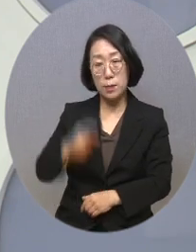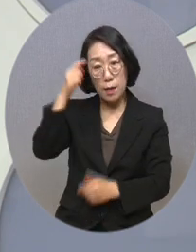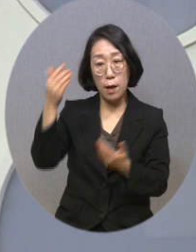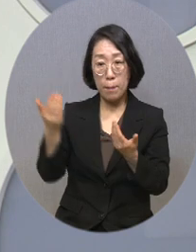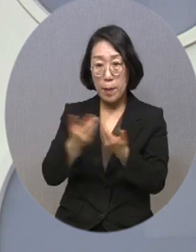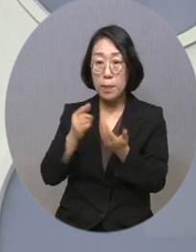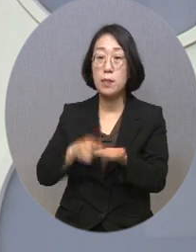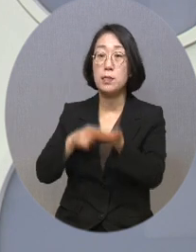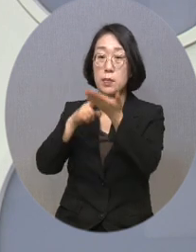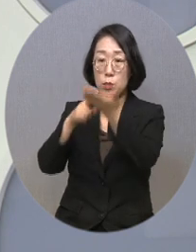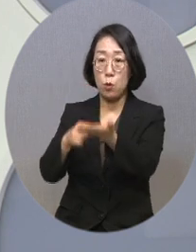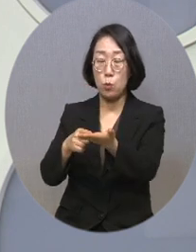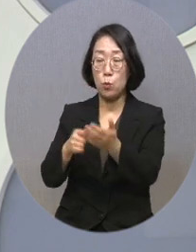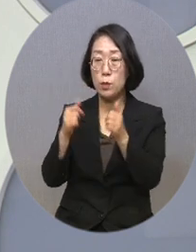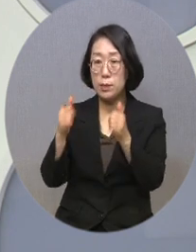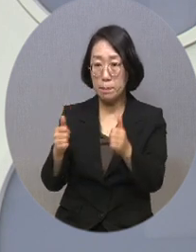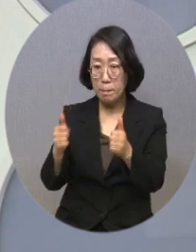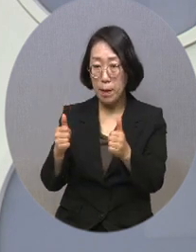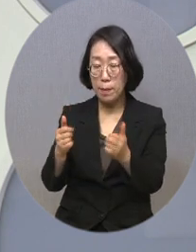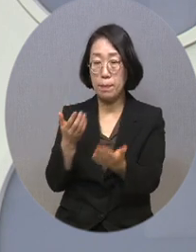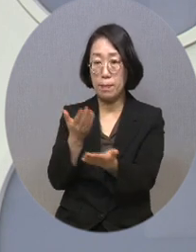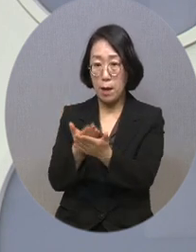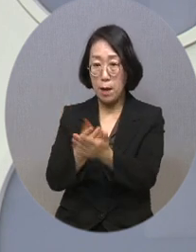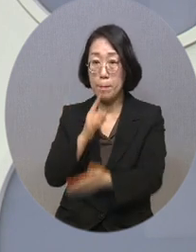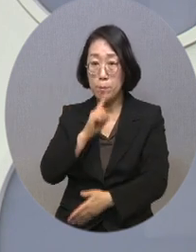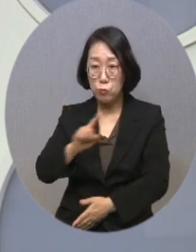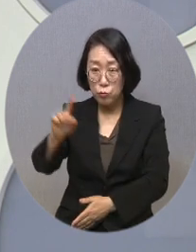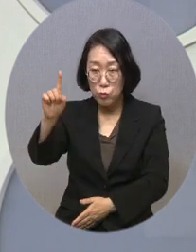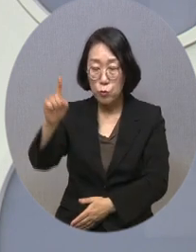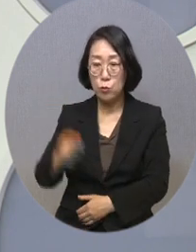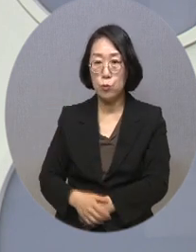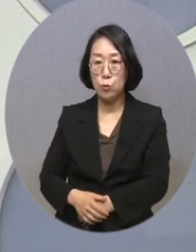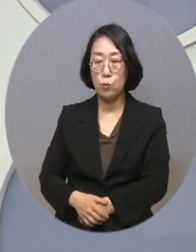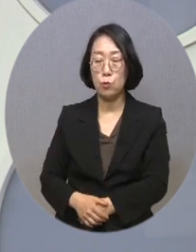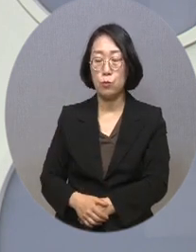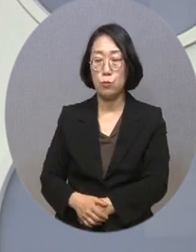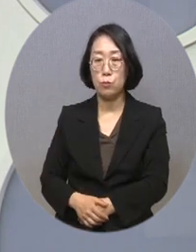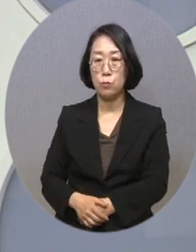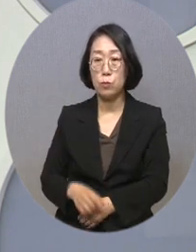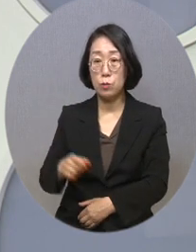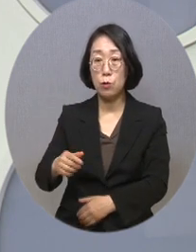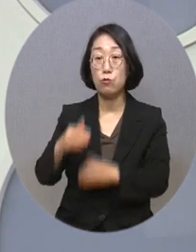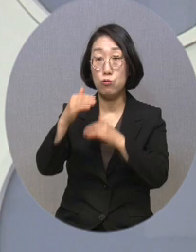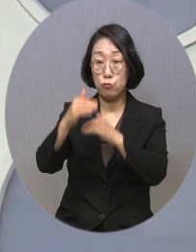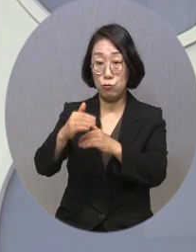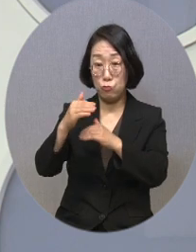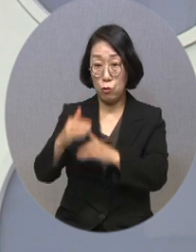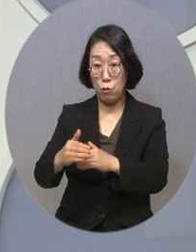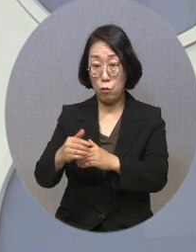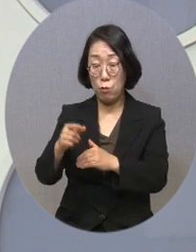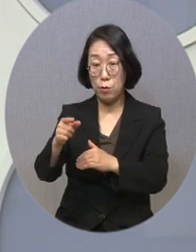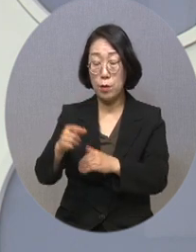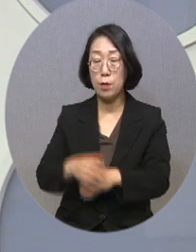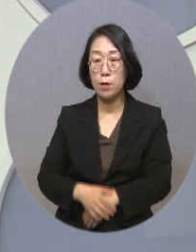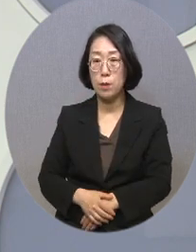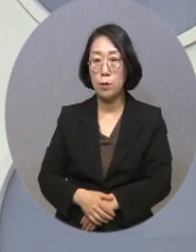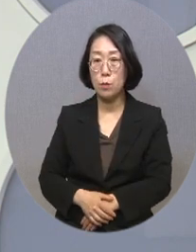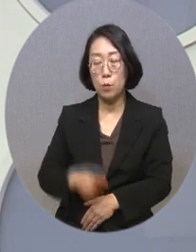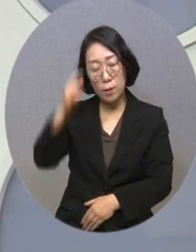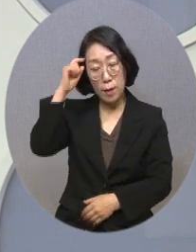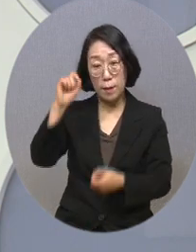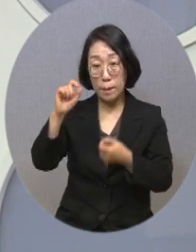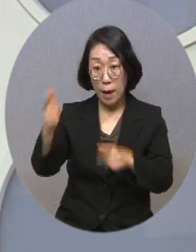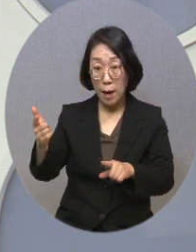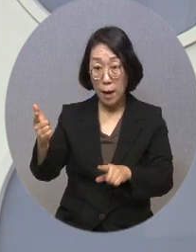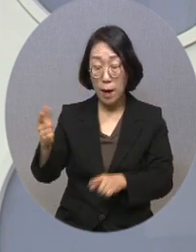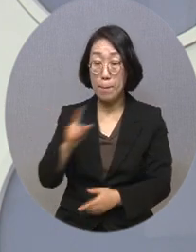심사청구, 심판청구, 그리고 조세소송으로 이렇게 이어지는데 이의신청, 그다음 심판,